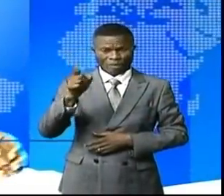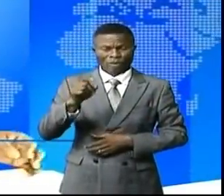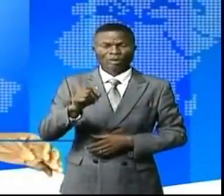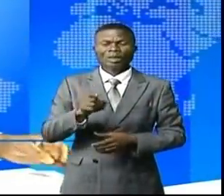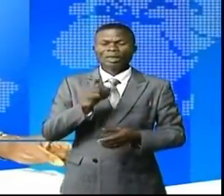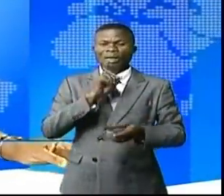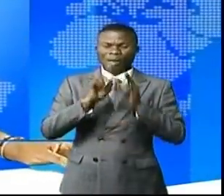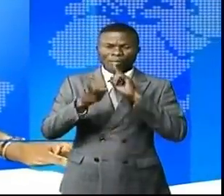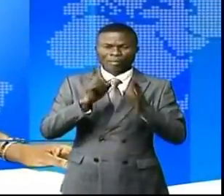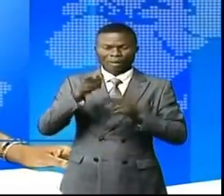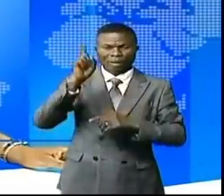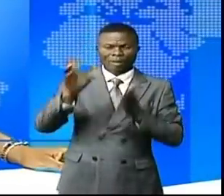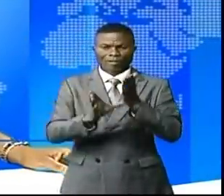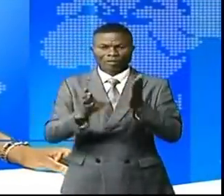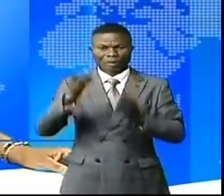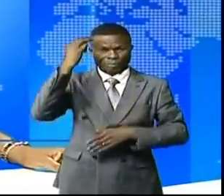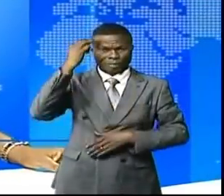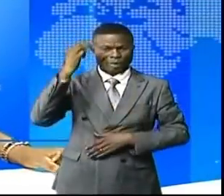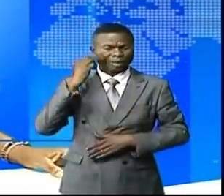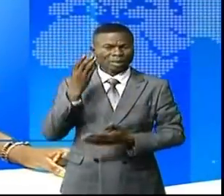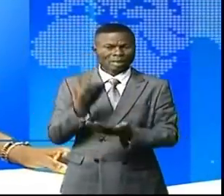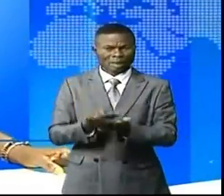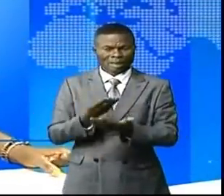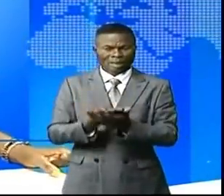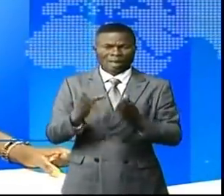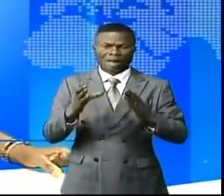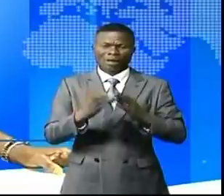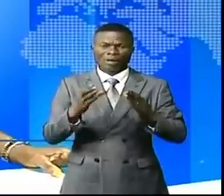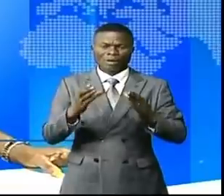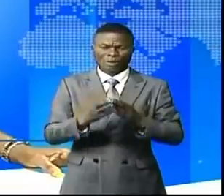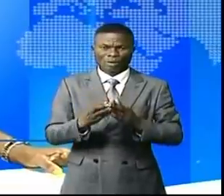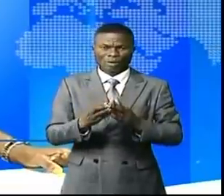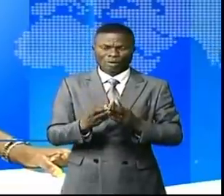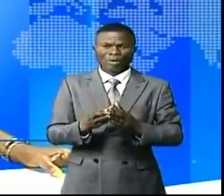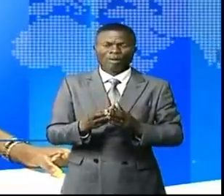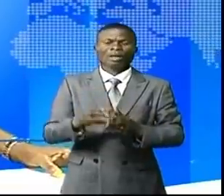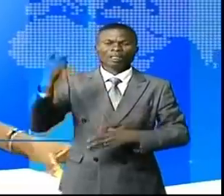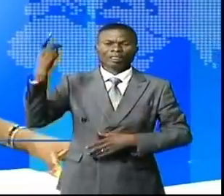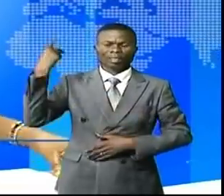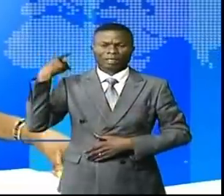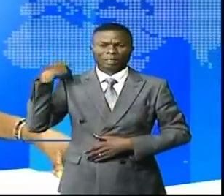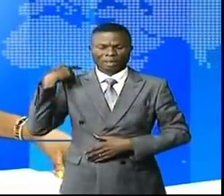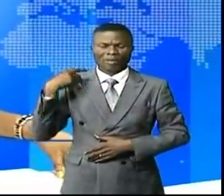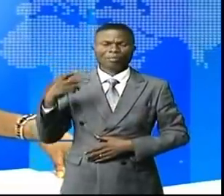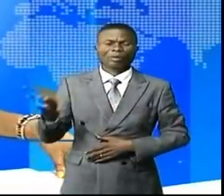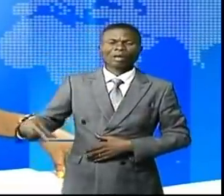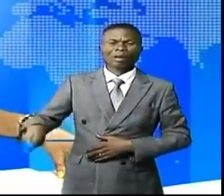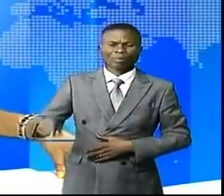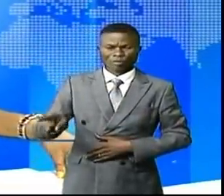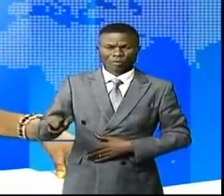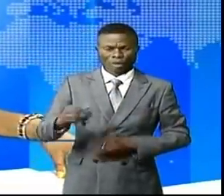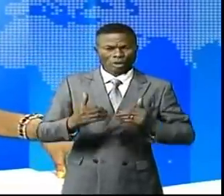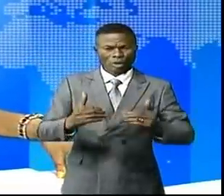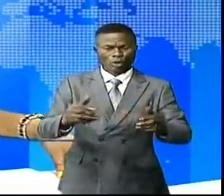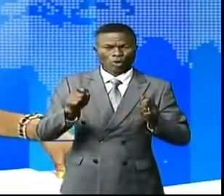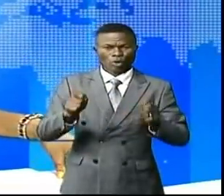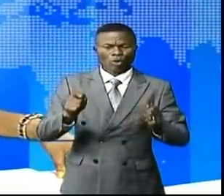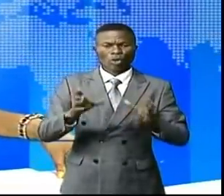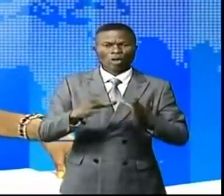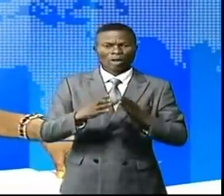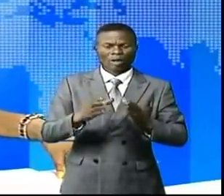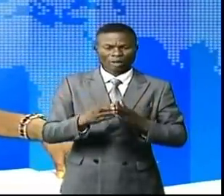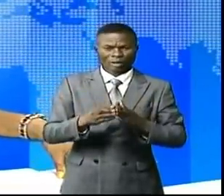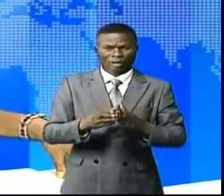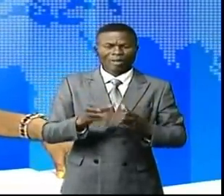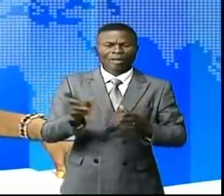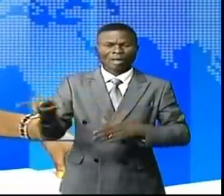du vice-ministre du budget avec les élus du peuple. Poursuivons avec l'actualité, cette fois-ci